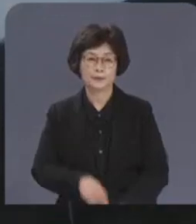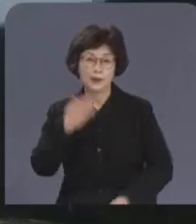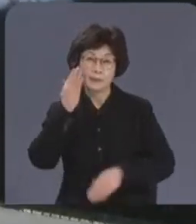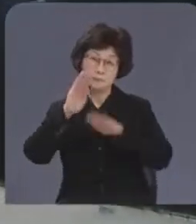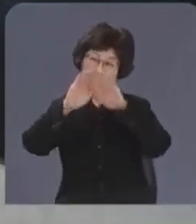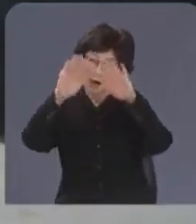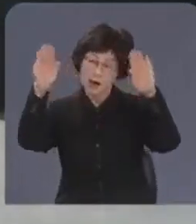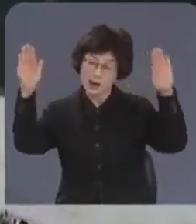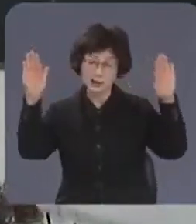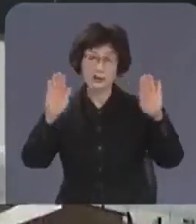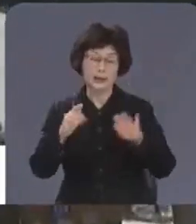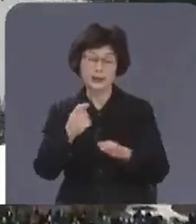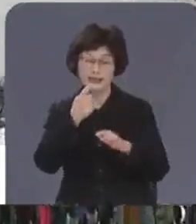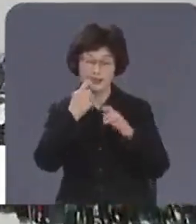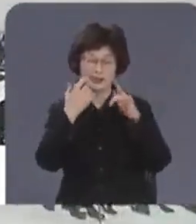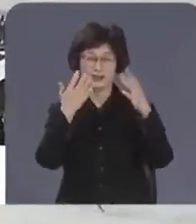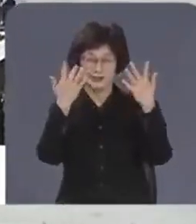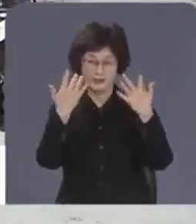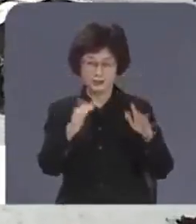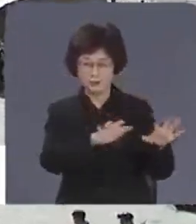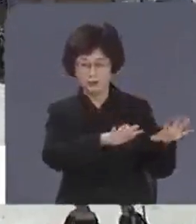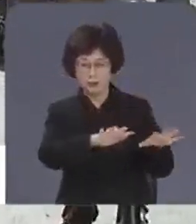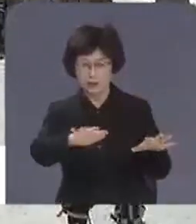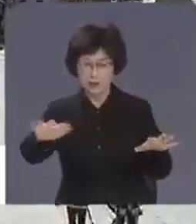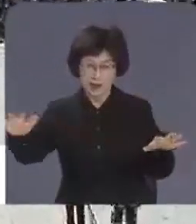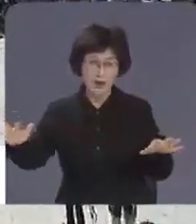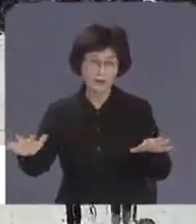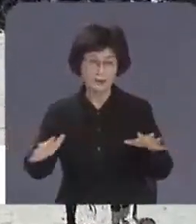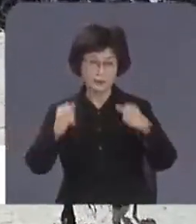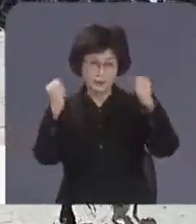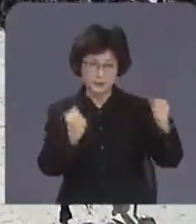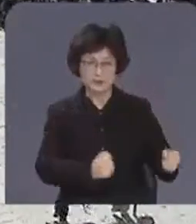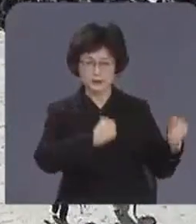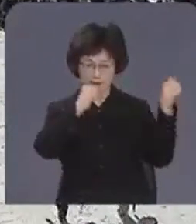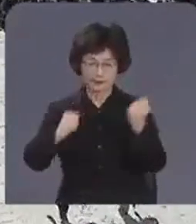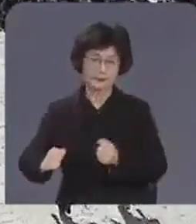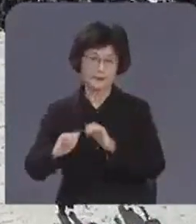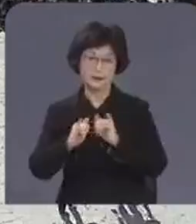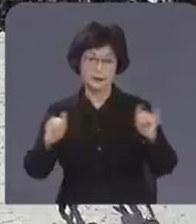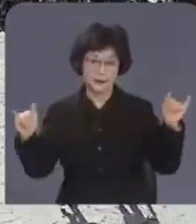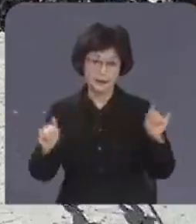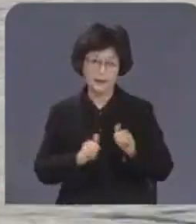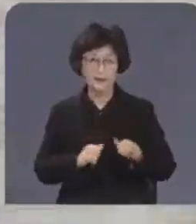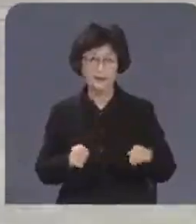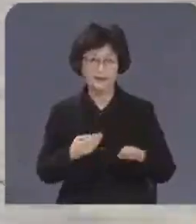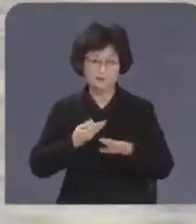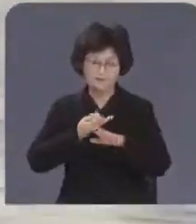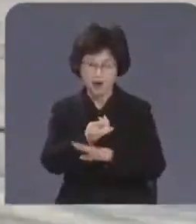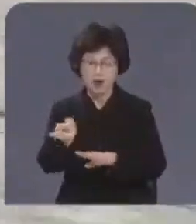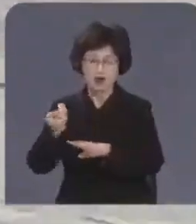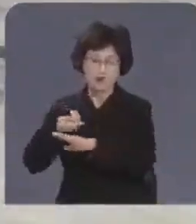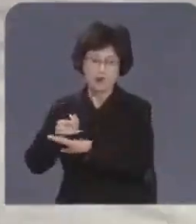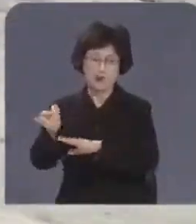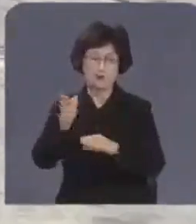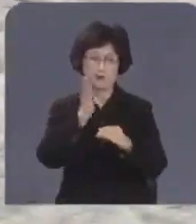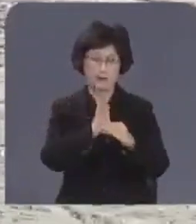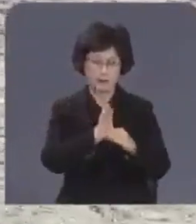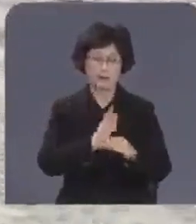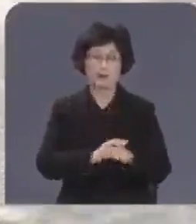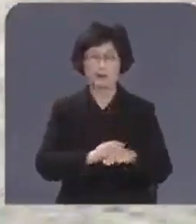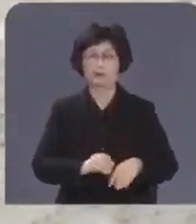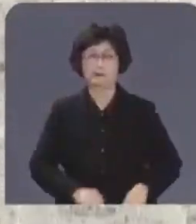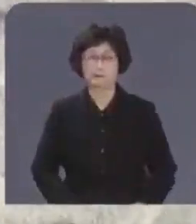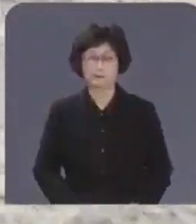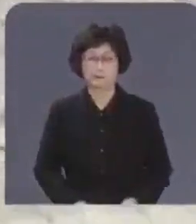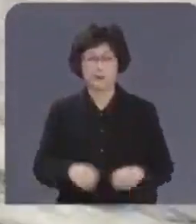파란 하늘 아래 펼쳐진 새하얀 설경. 그 사이로 스키를 탄 사람들이 곡선을 그리며 질주합니다. 일상에서